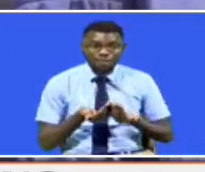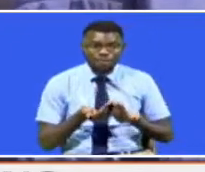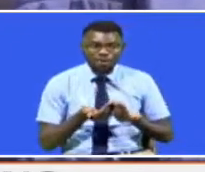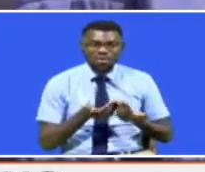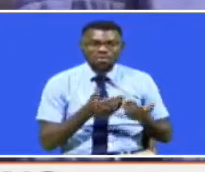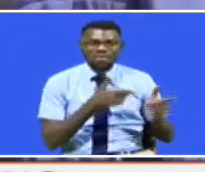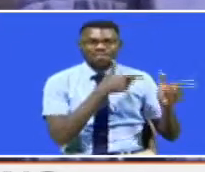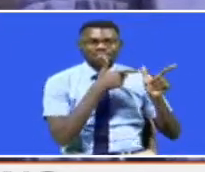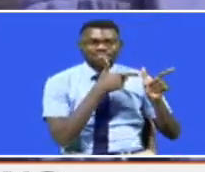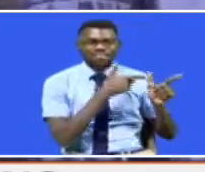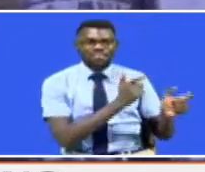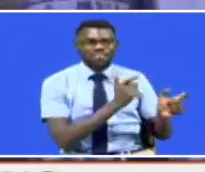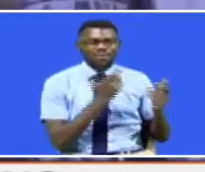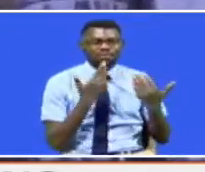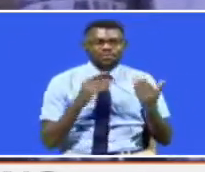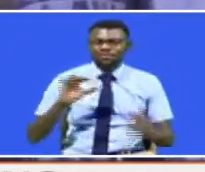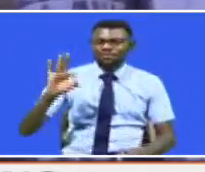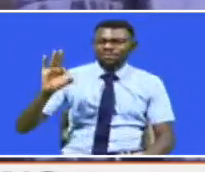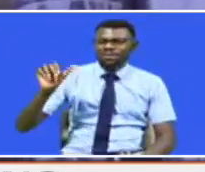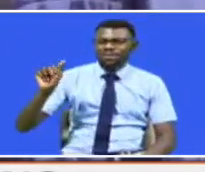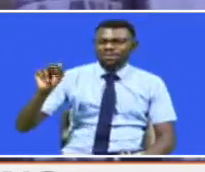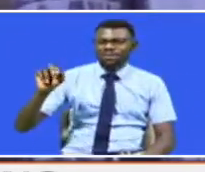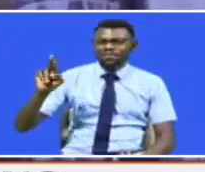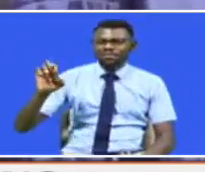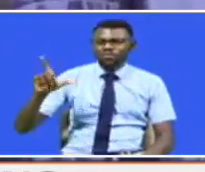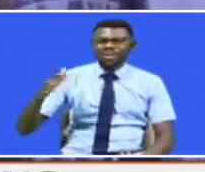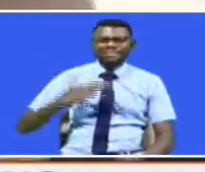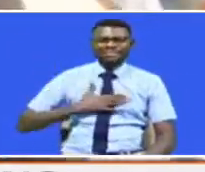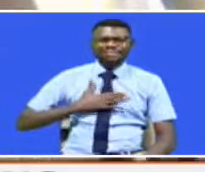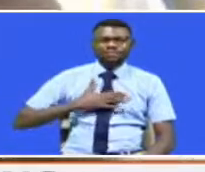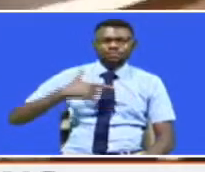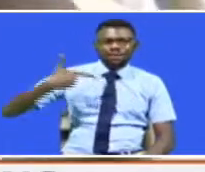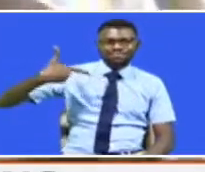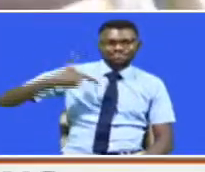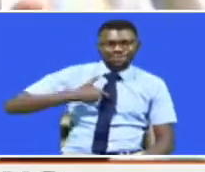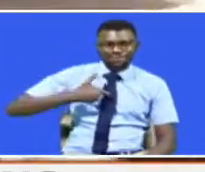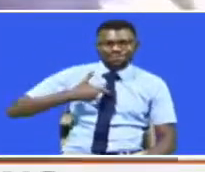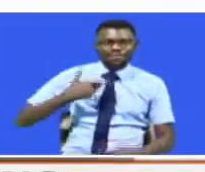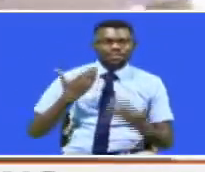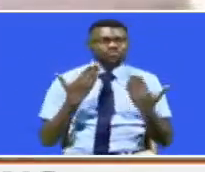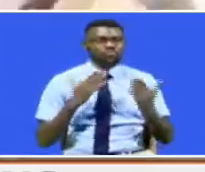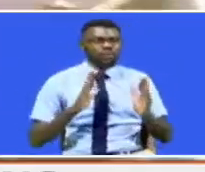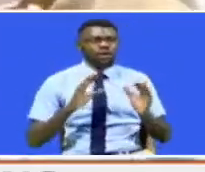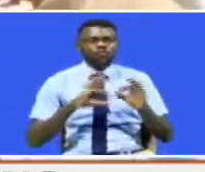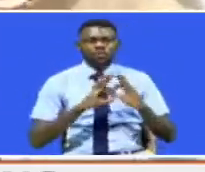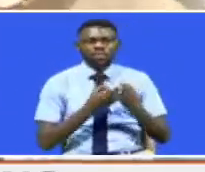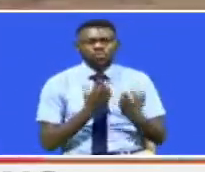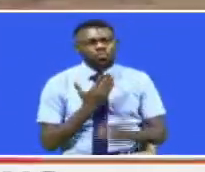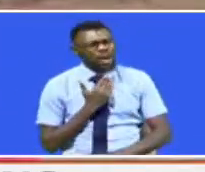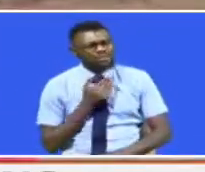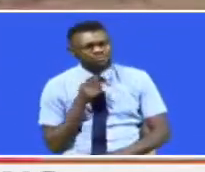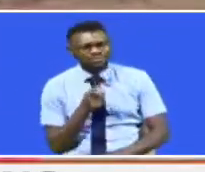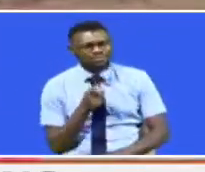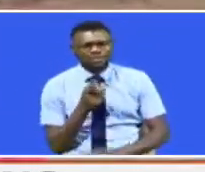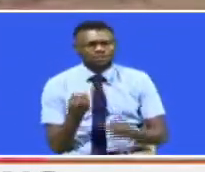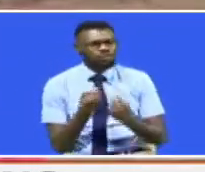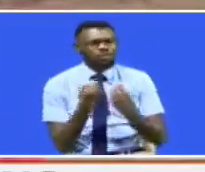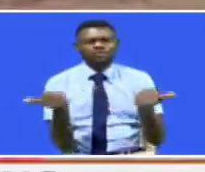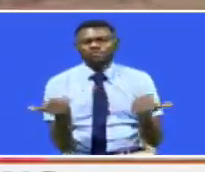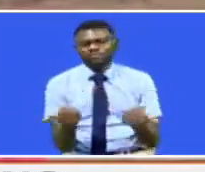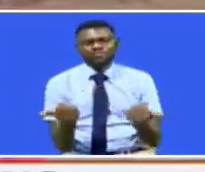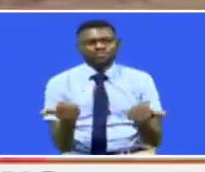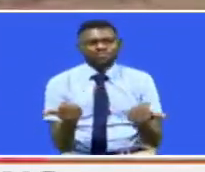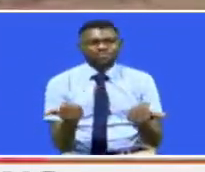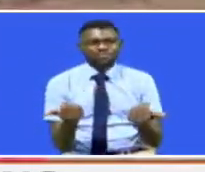ya risasi. Fanuel alipigwa risasi moja kwenye kifua. Familia sasa inadai haki kwa mwanao. Kuna hii familia